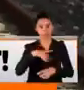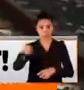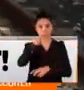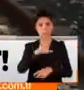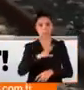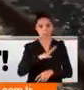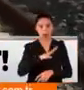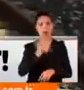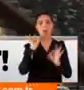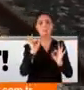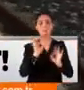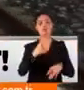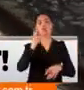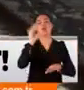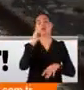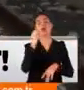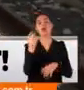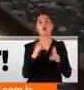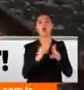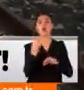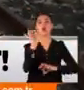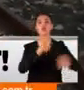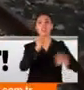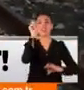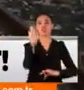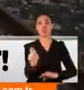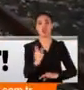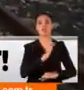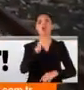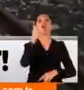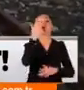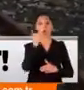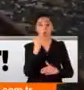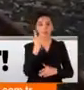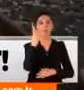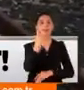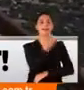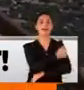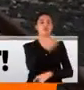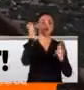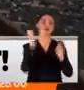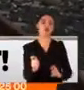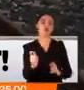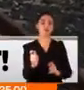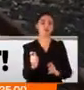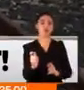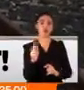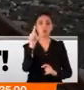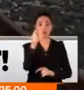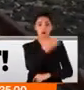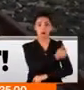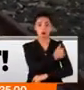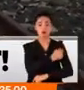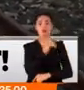de artık test yaptırmak zorunda. Eğer test yaptırmıyorlarsa iki doz aşısını yaptırmış olmaları ve bu